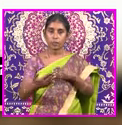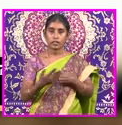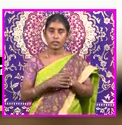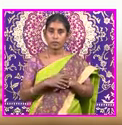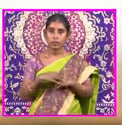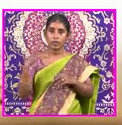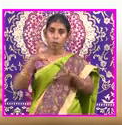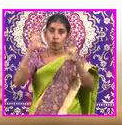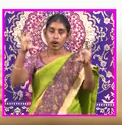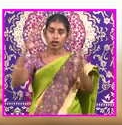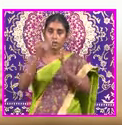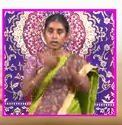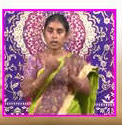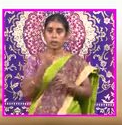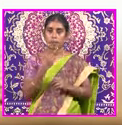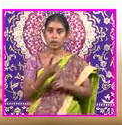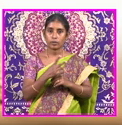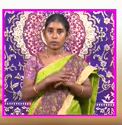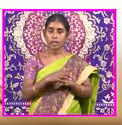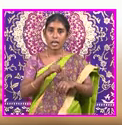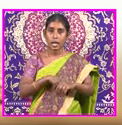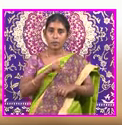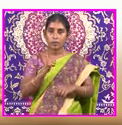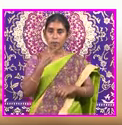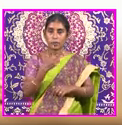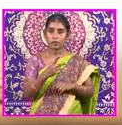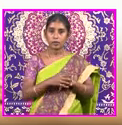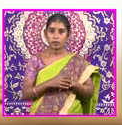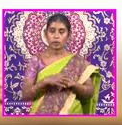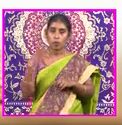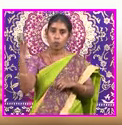எப்படியெல்லாம் வெப்பமாகுது அதை பார்த்துருக்குறோம். அதுக்கடுத்தது புவியின் வெப்ப